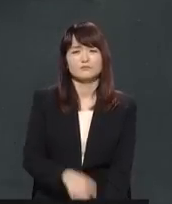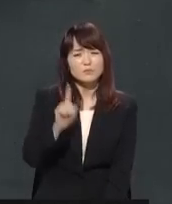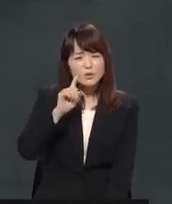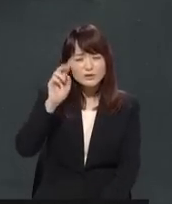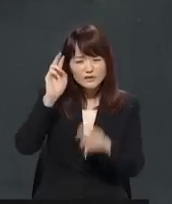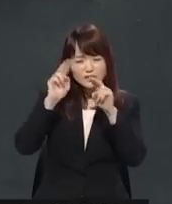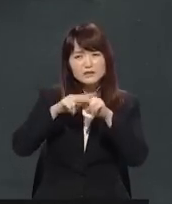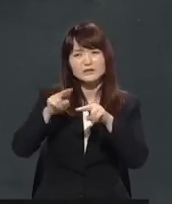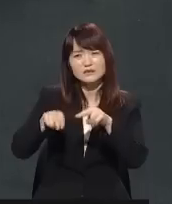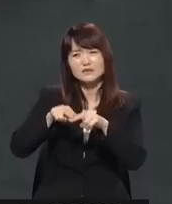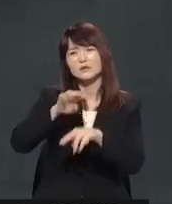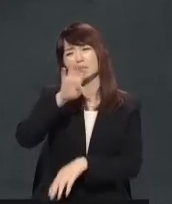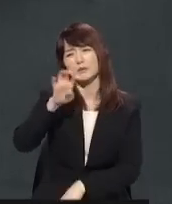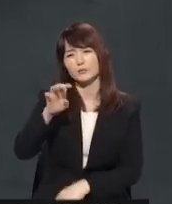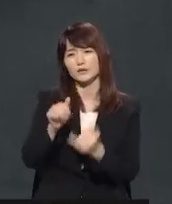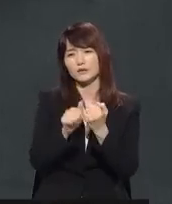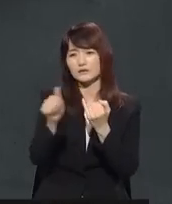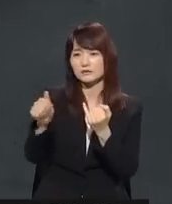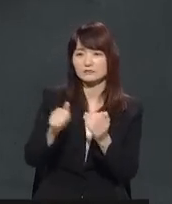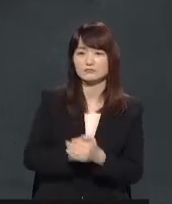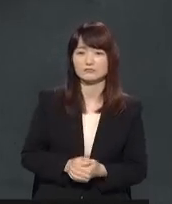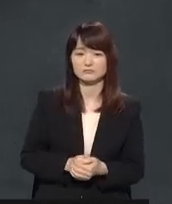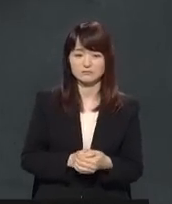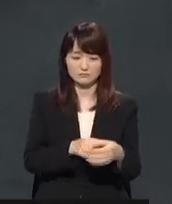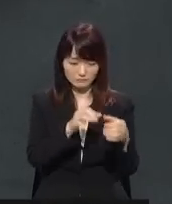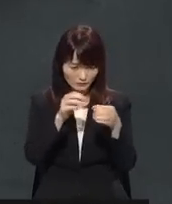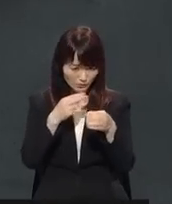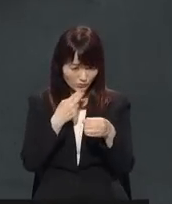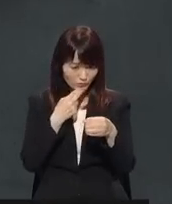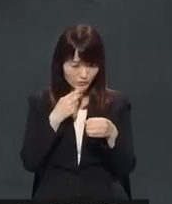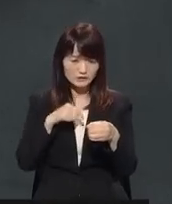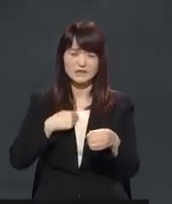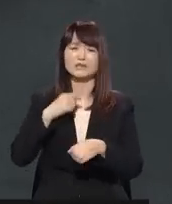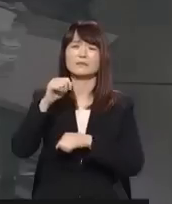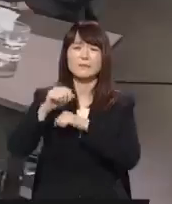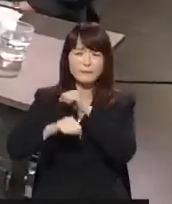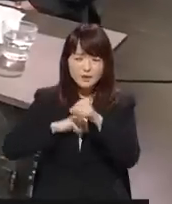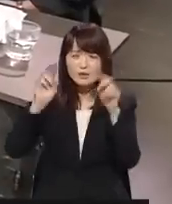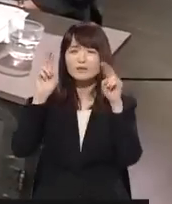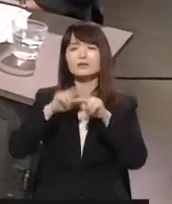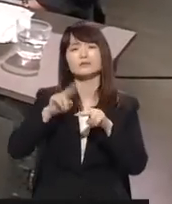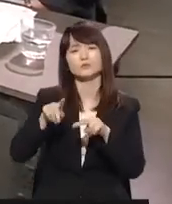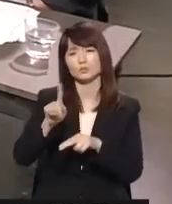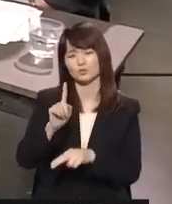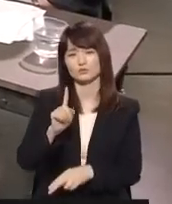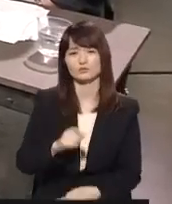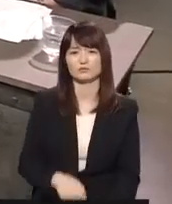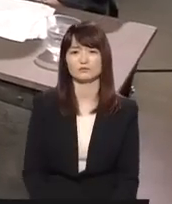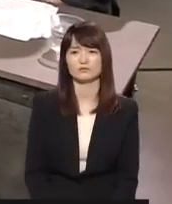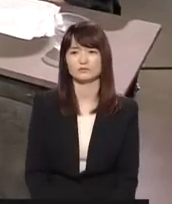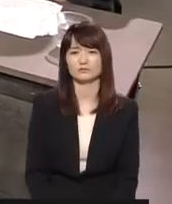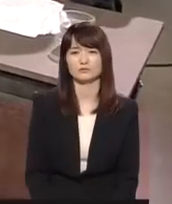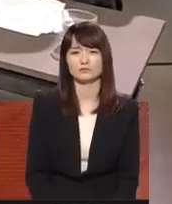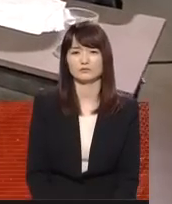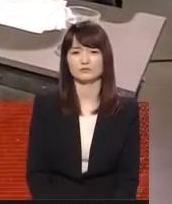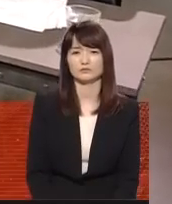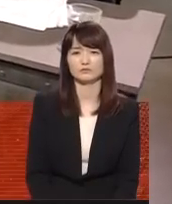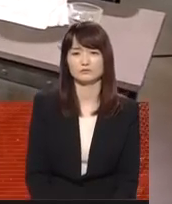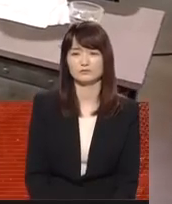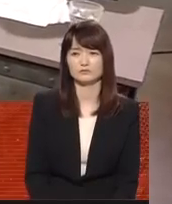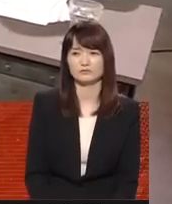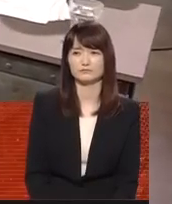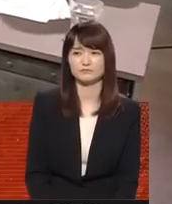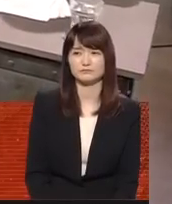툭하면 퇴사하는 남편 자꾸 상의도 없이 직장을 그만두는데 어쩌면 좋겠냐 소장님 이거 도대체 어떻게 해야